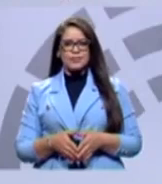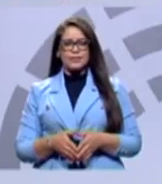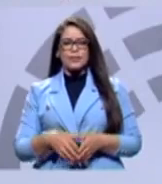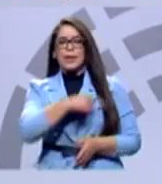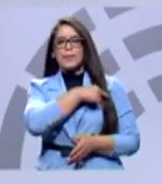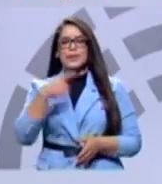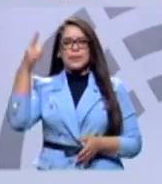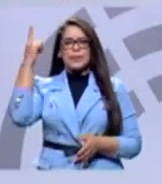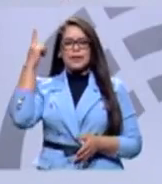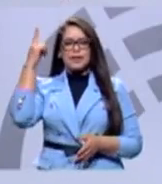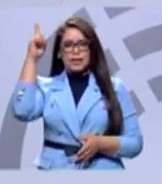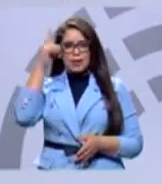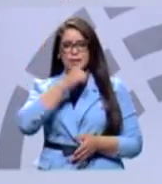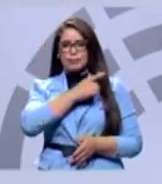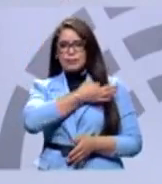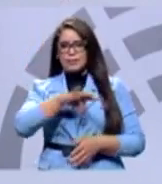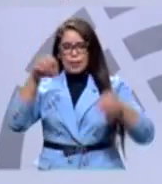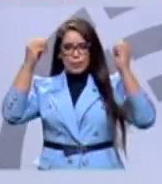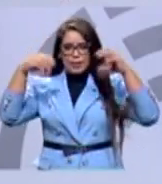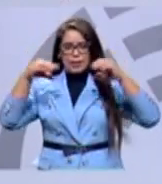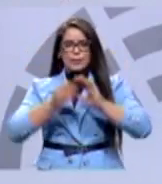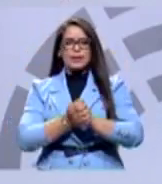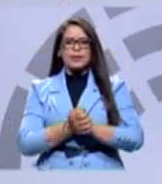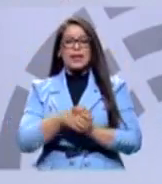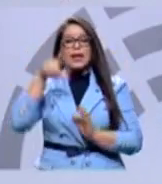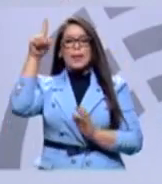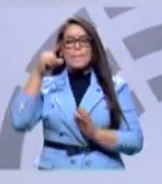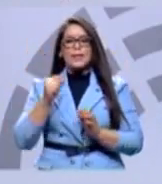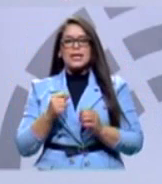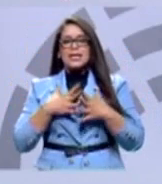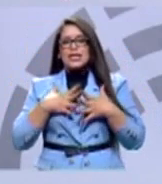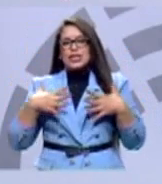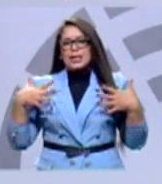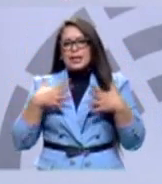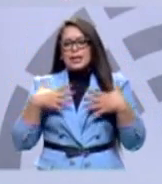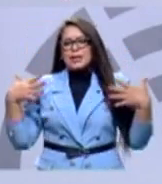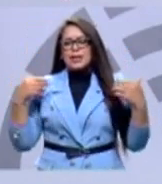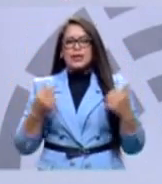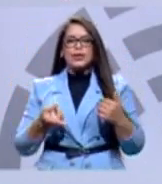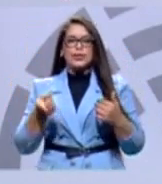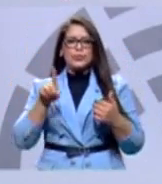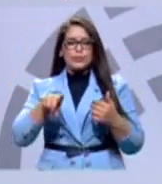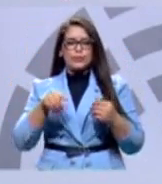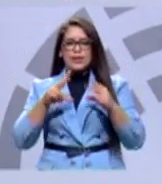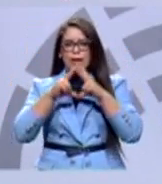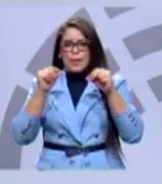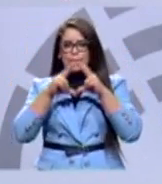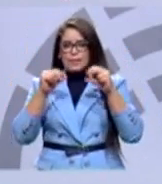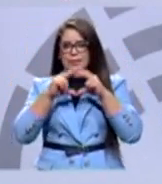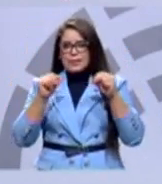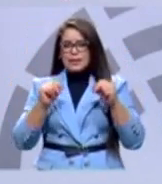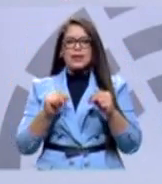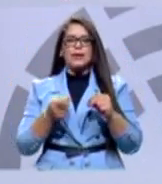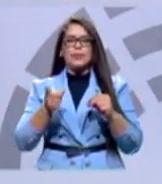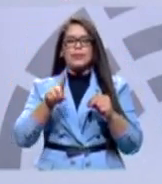بسم الله الرحمن الرحيم ربي اشرح لي صدري ويسر لي امري واحلل العقده من لساني